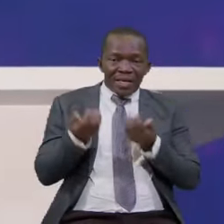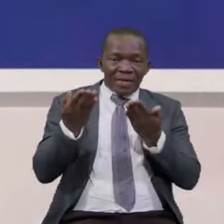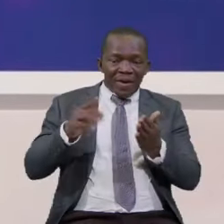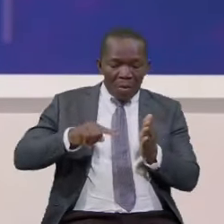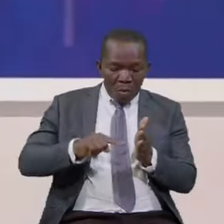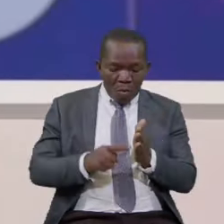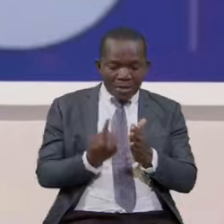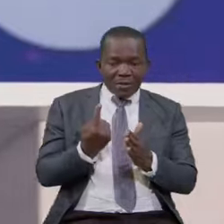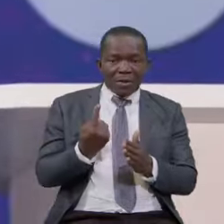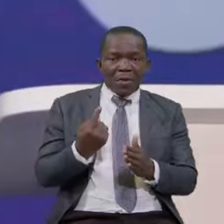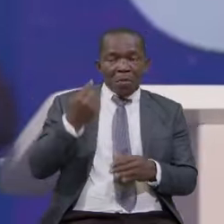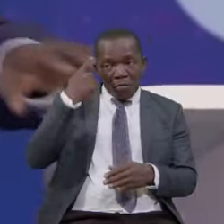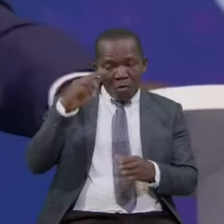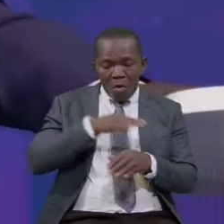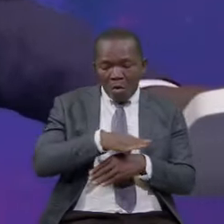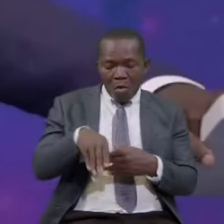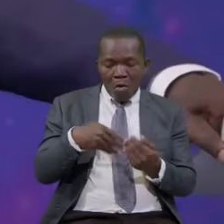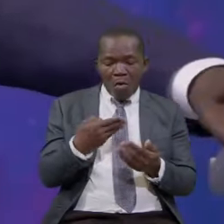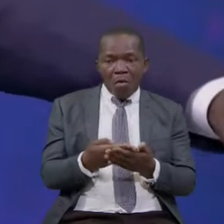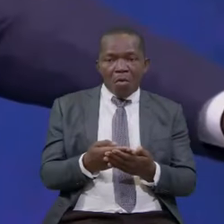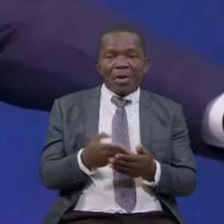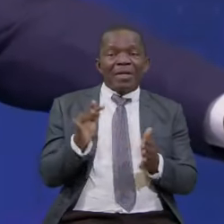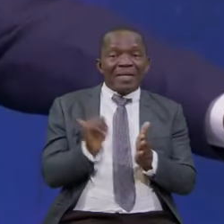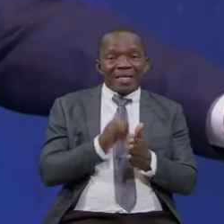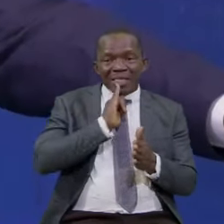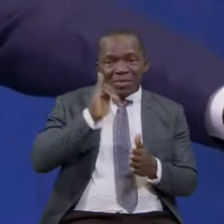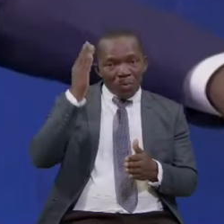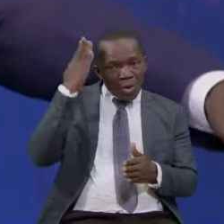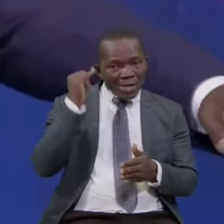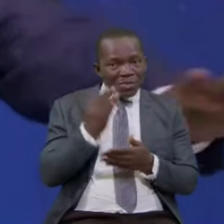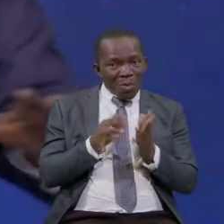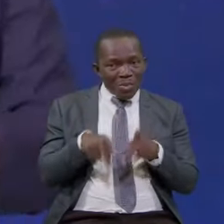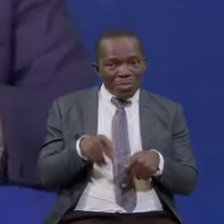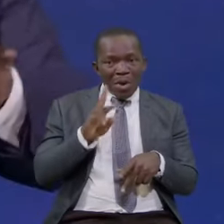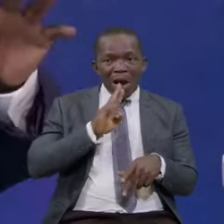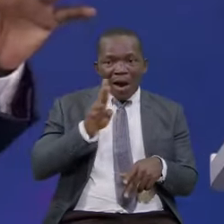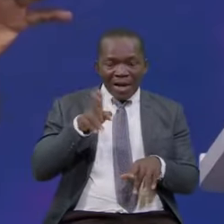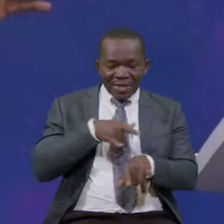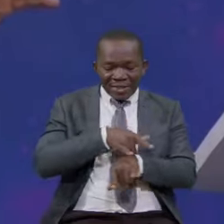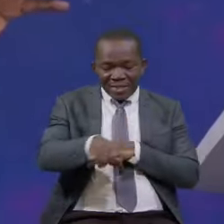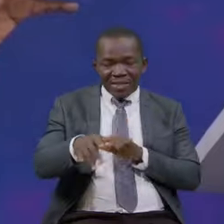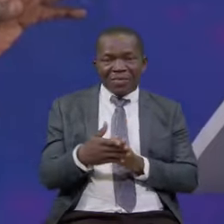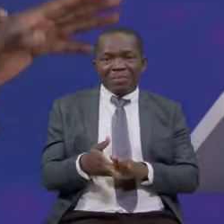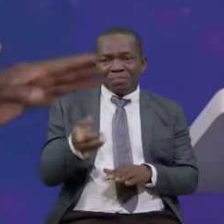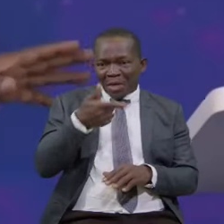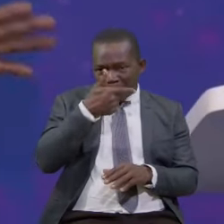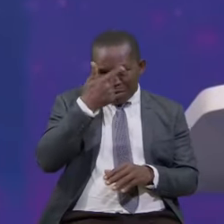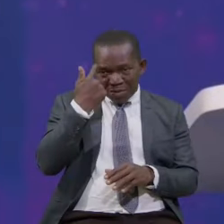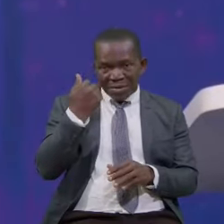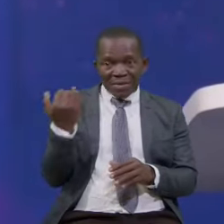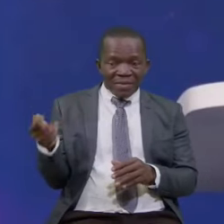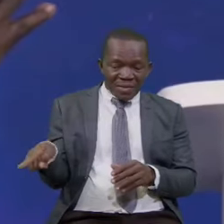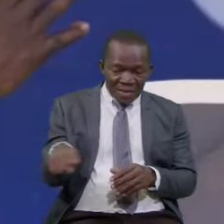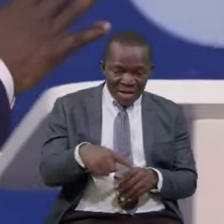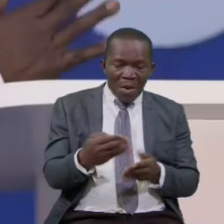sont trompés parce qu'ils veulent la guérison ils veulent la délivrance et ils viennent vers